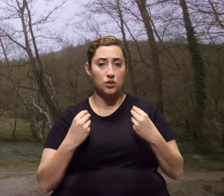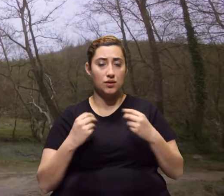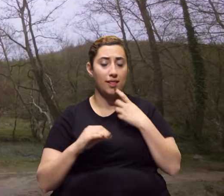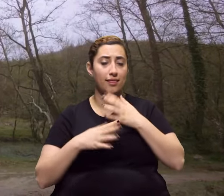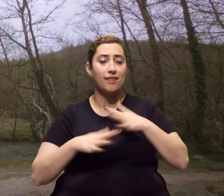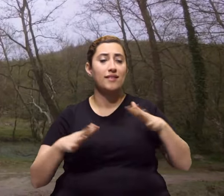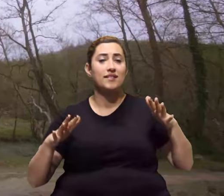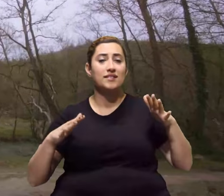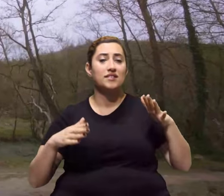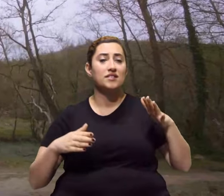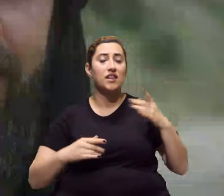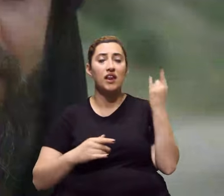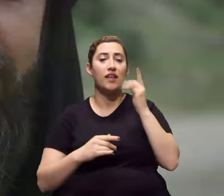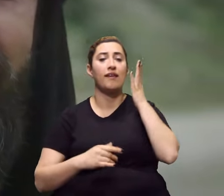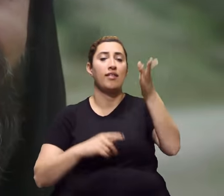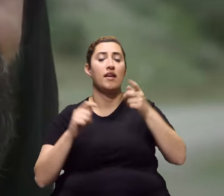Deryalara düşürür.